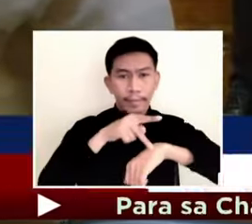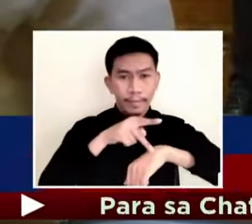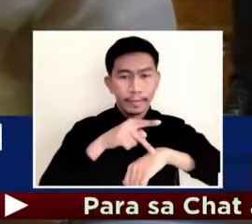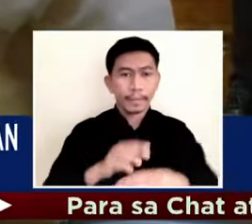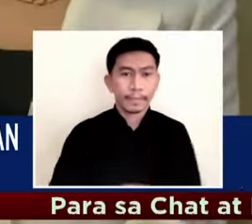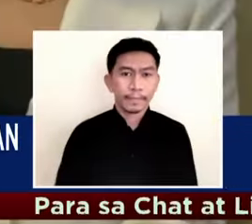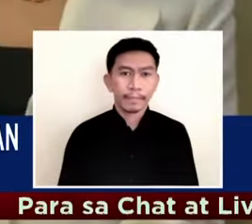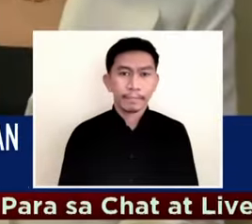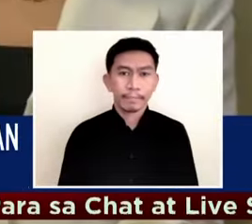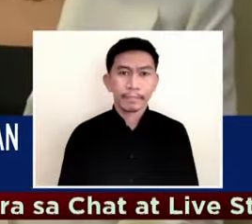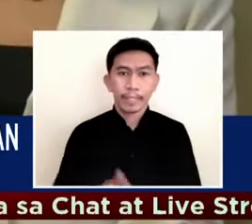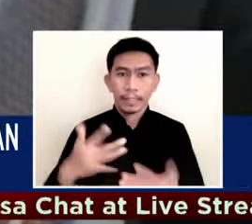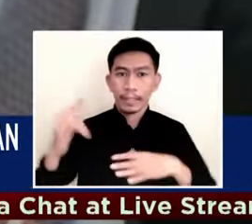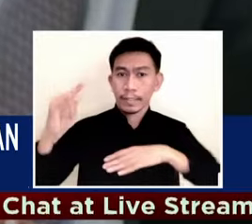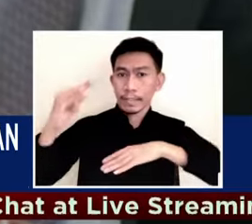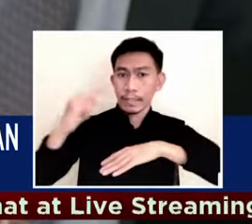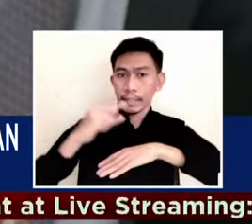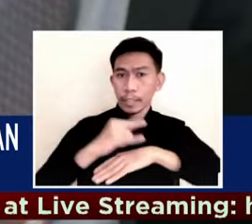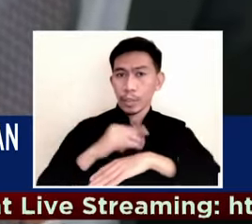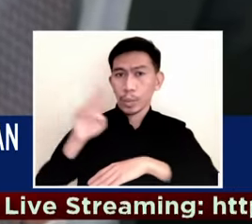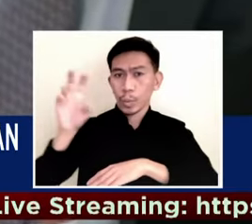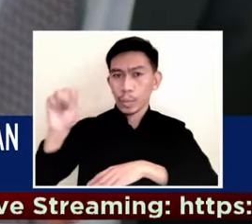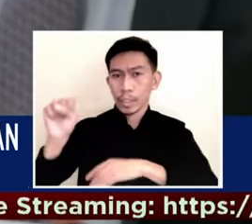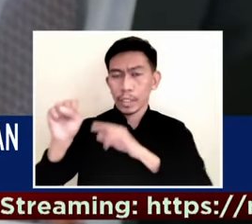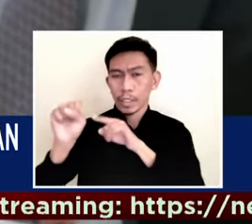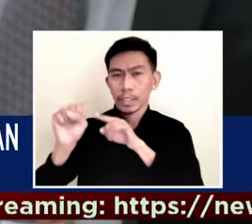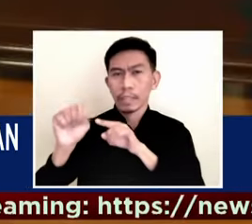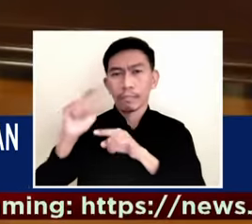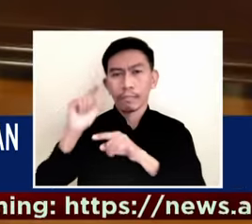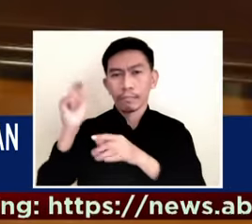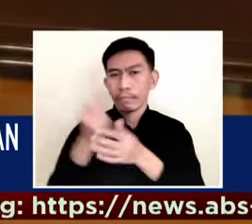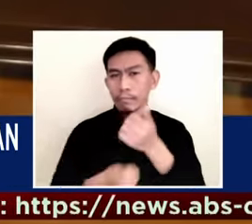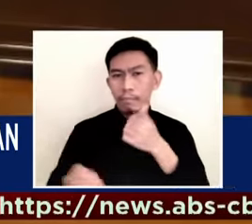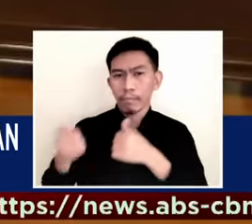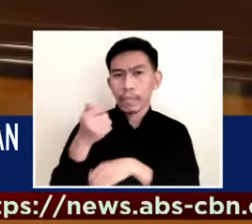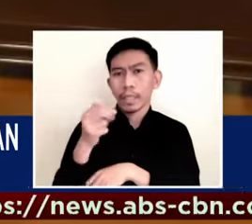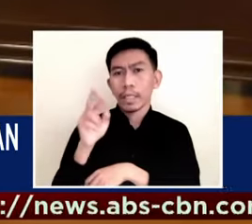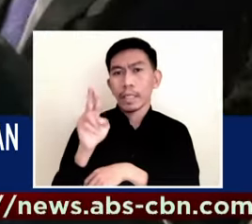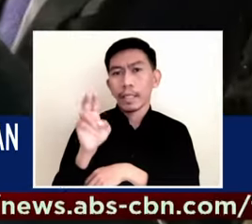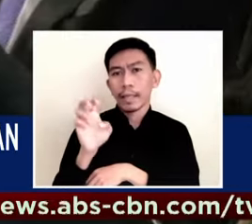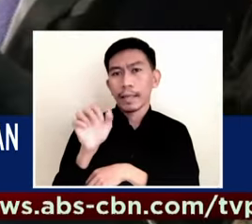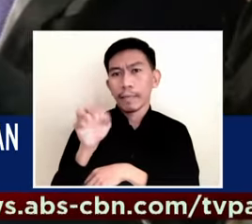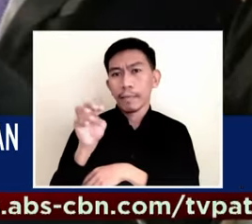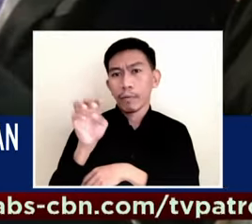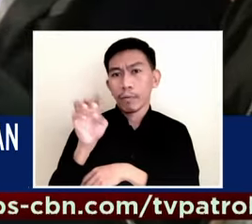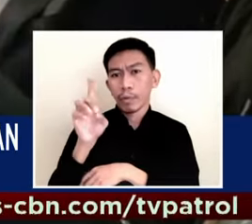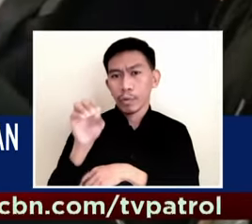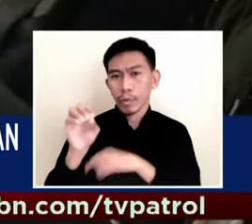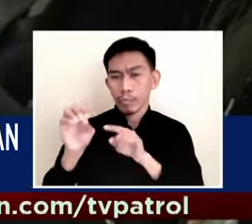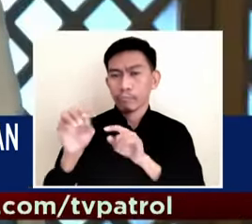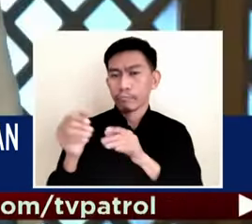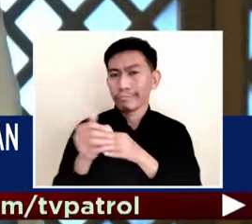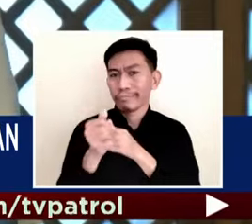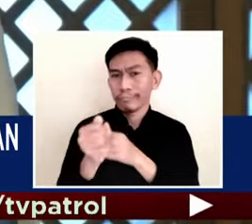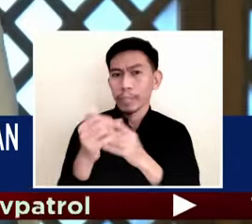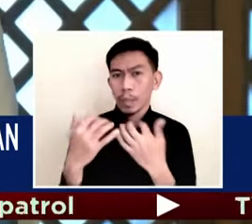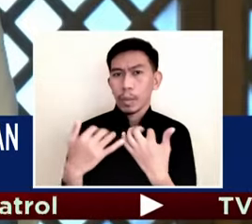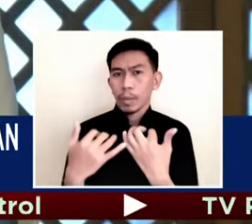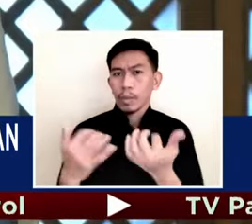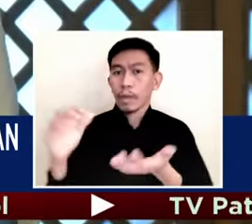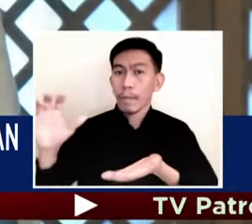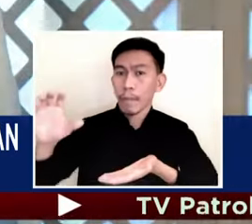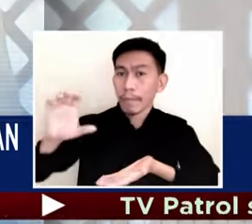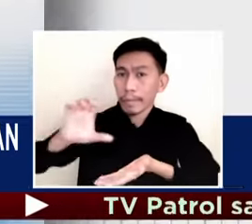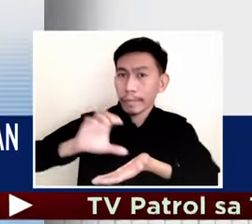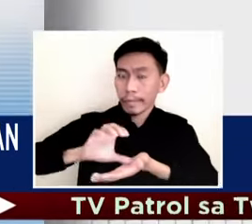Dumating sa bansa si U.S. Commerce Secretary Gina Raimondo para pangunahan ang high-level presidential trade and investment mission sa